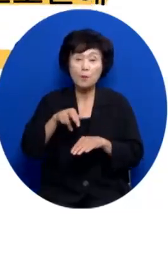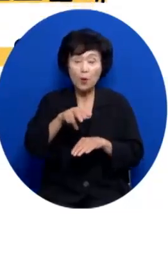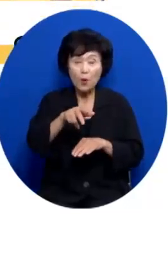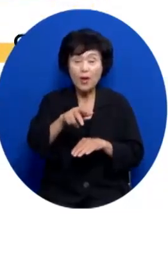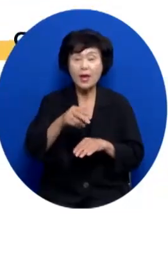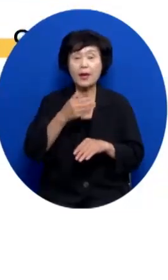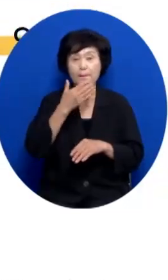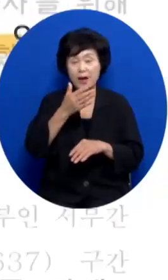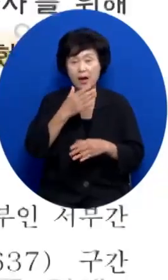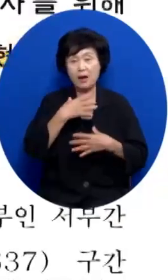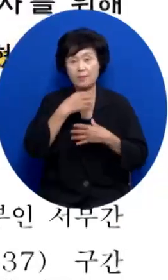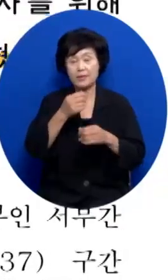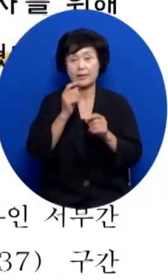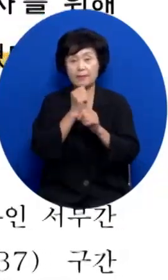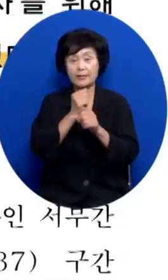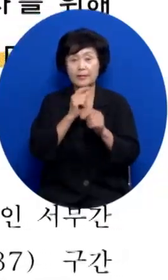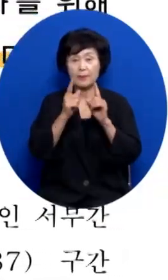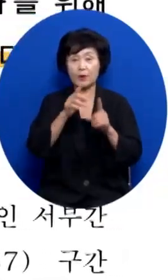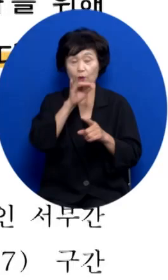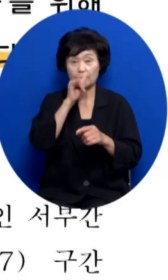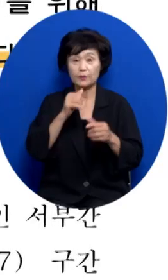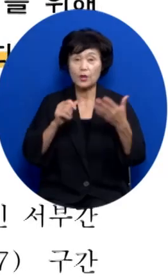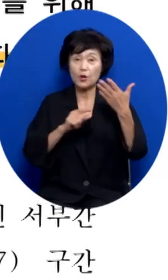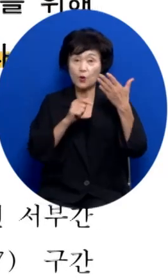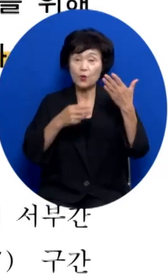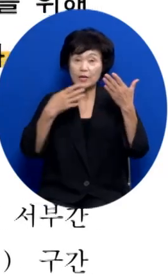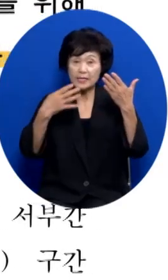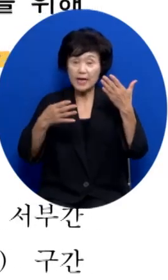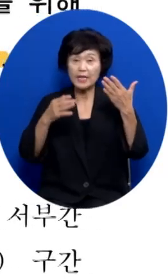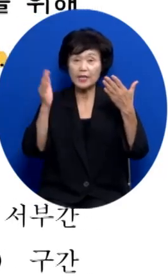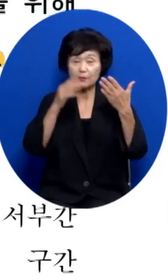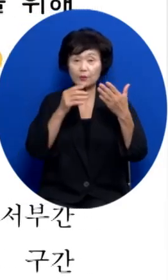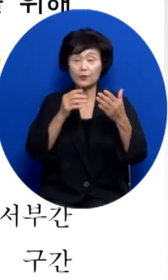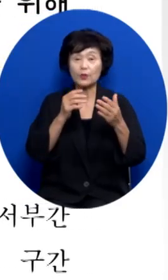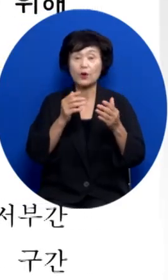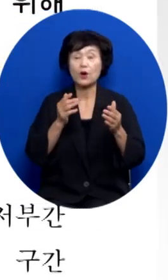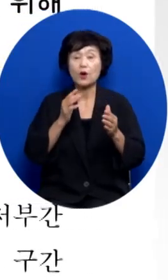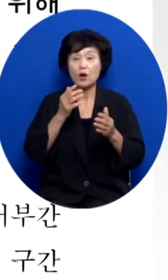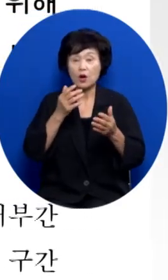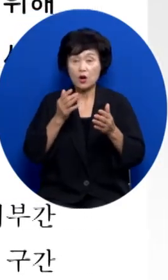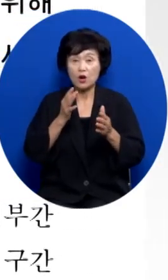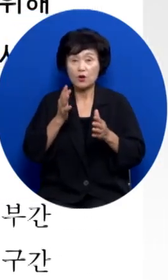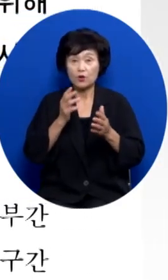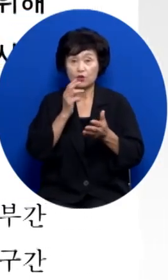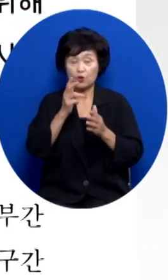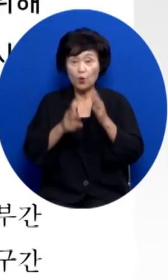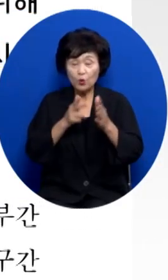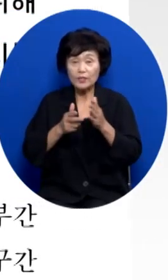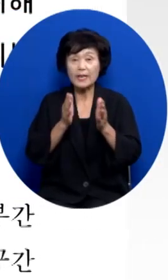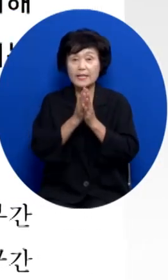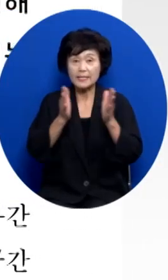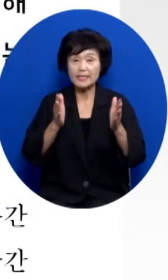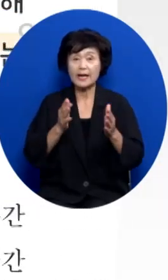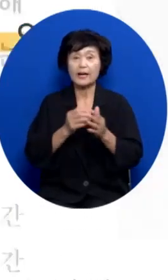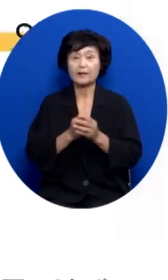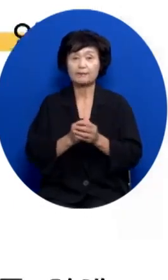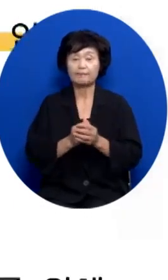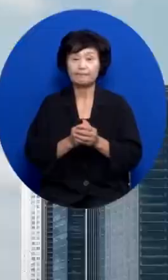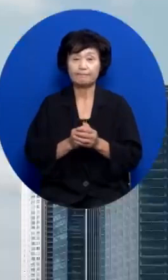전했습니다. 조성공사는 오는 9월 4일부터 본격적으로 시작되며 2026년 6월 완공을 목표로 하고